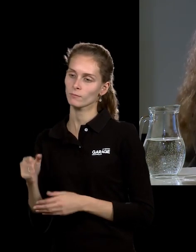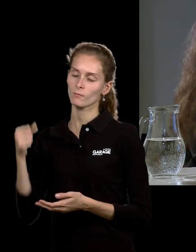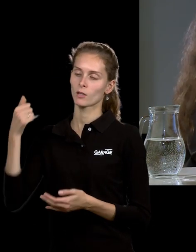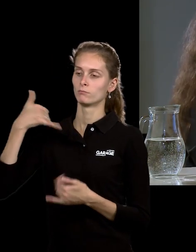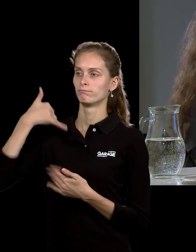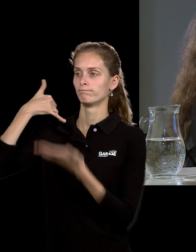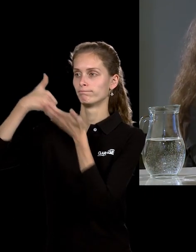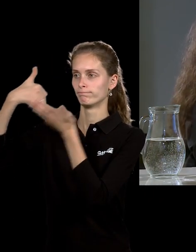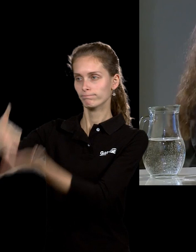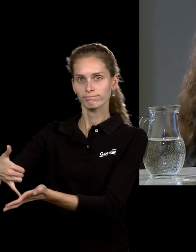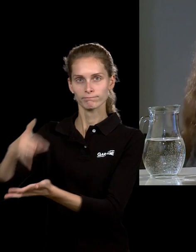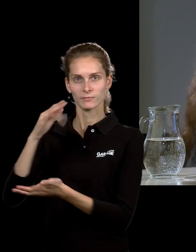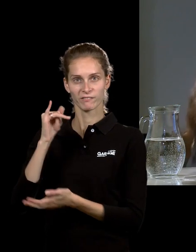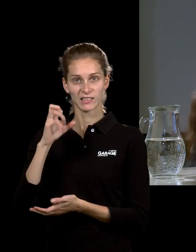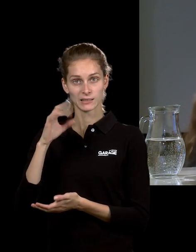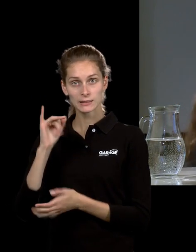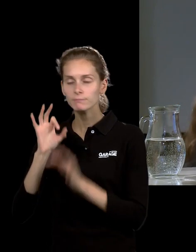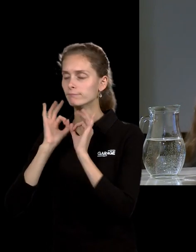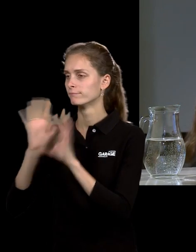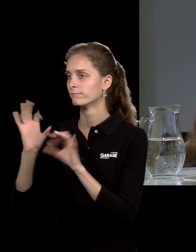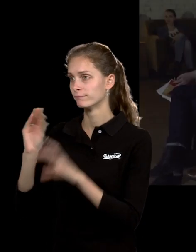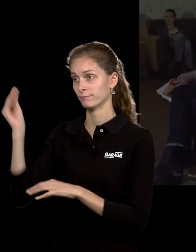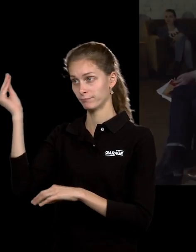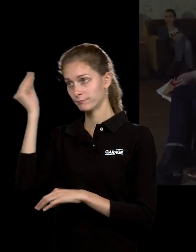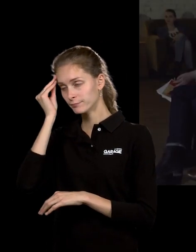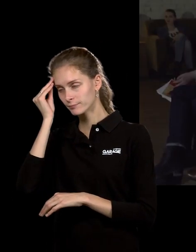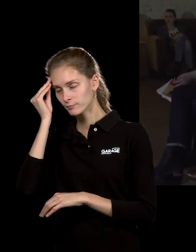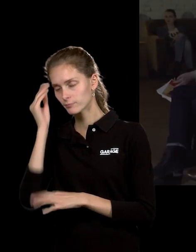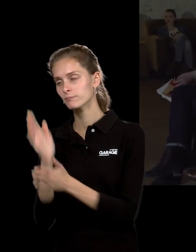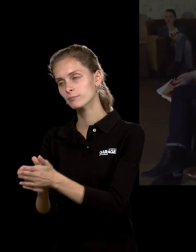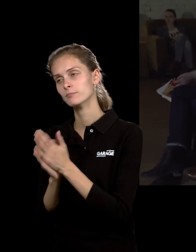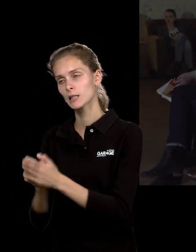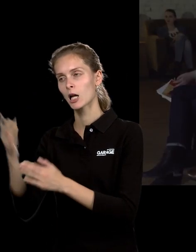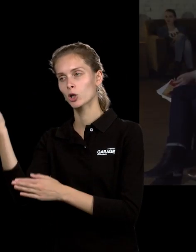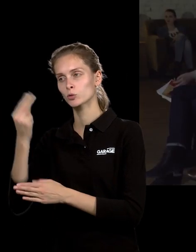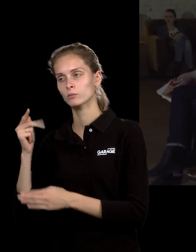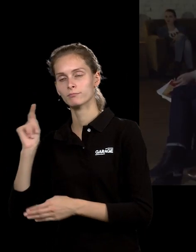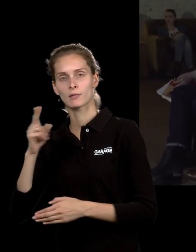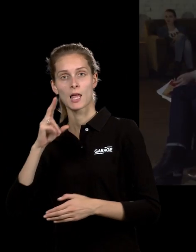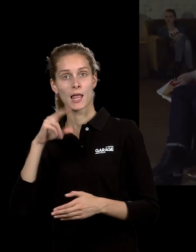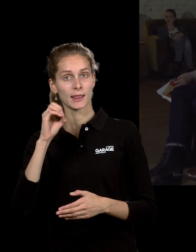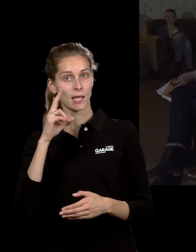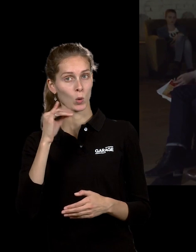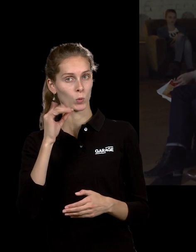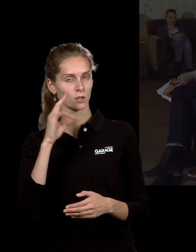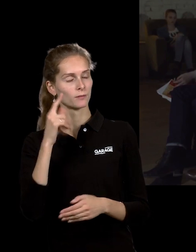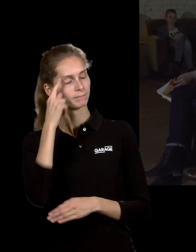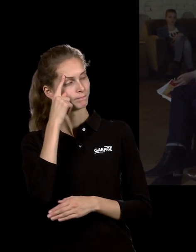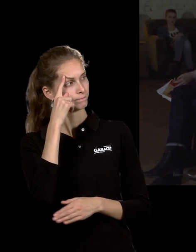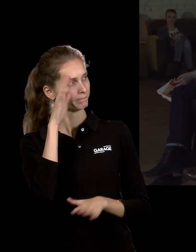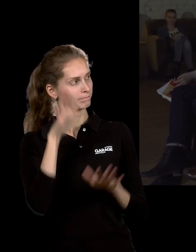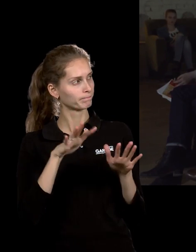виски, говорит, объясняет ему замысел и просит какой-нибудь рисунок. Де Кунинг, долго